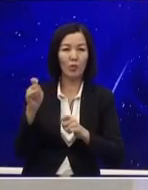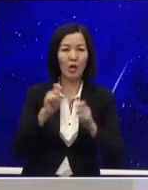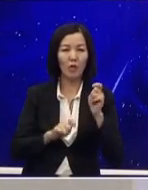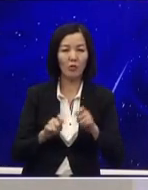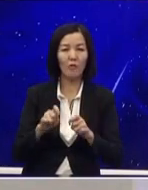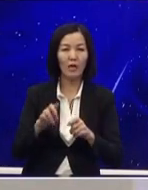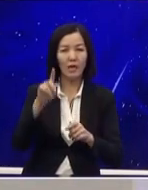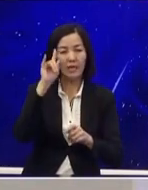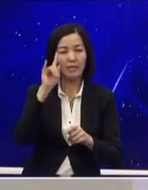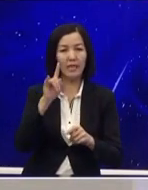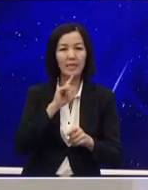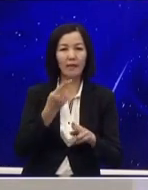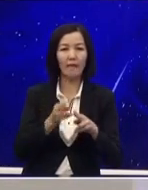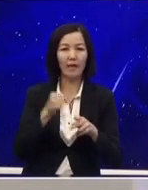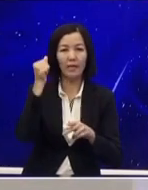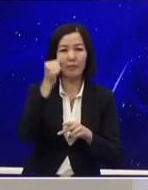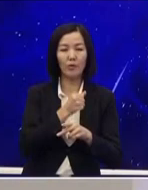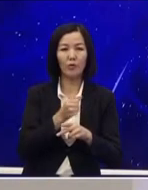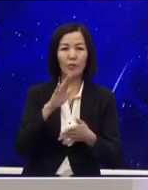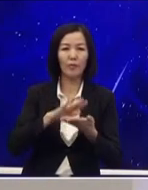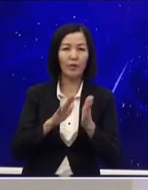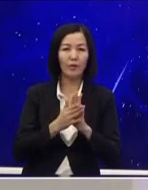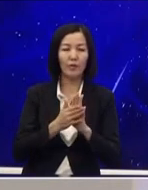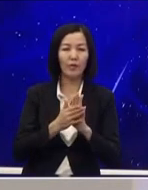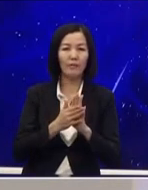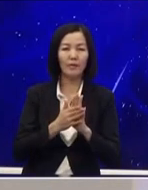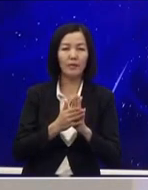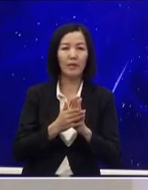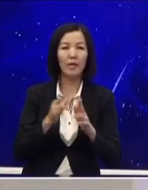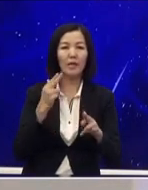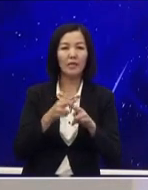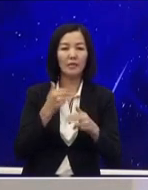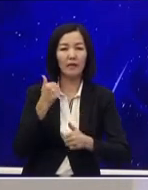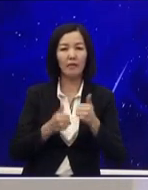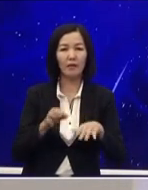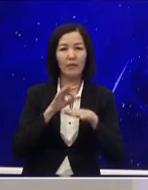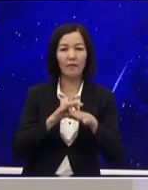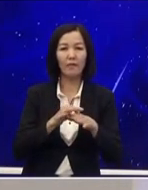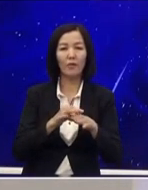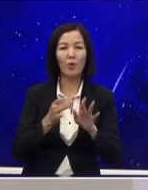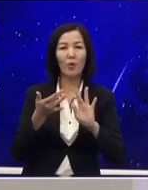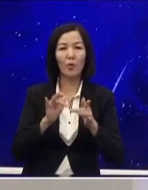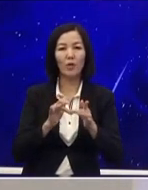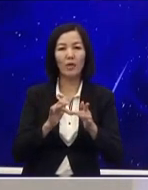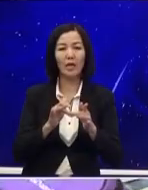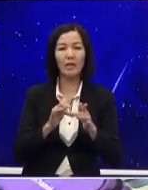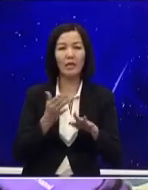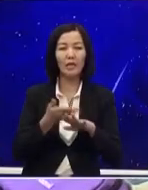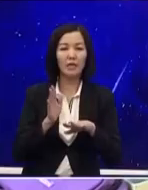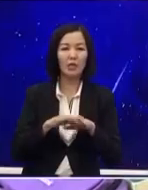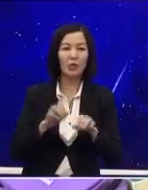уголков страны. В этом году в связи с эпидемиологической ситуацией соревнования проходят в режиме онлайн. То